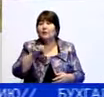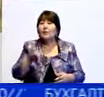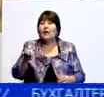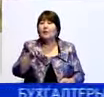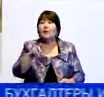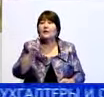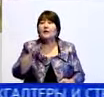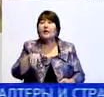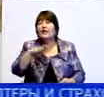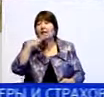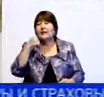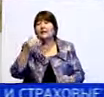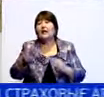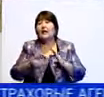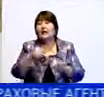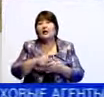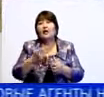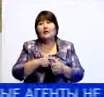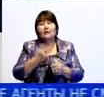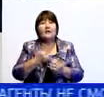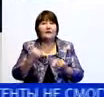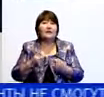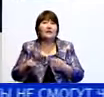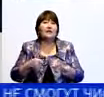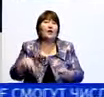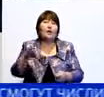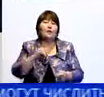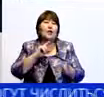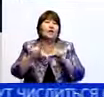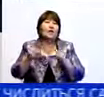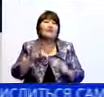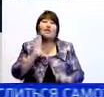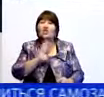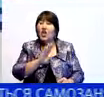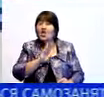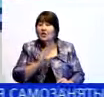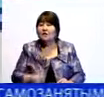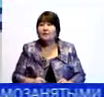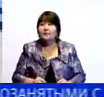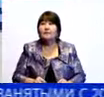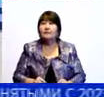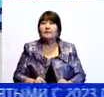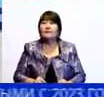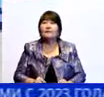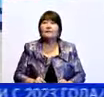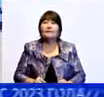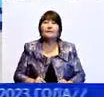областного маслихата нескольких созывов. Ныне возглавляет областной совет женщин.